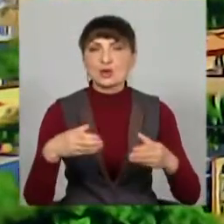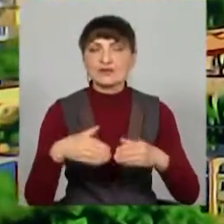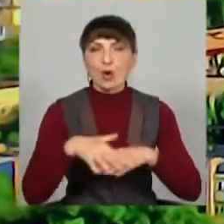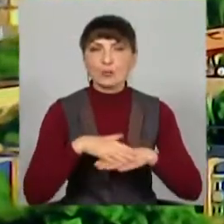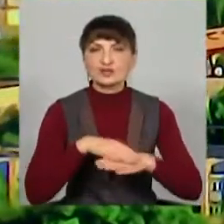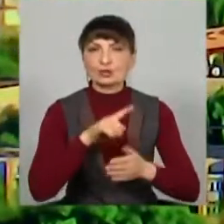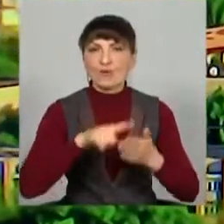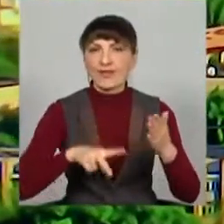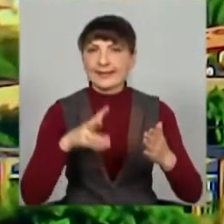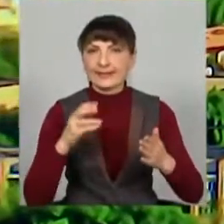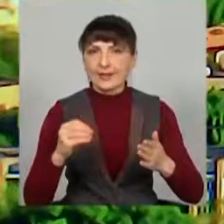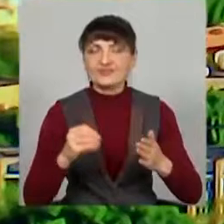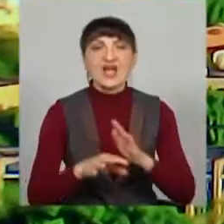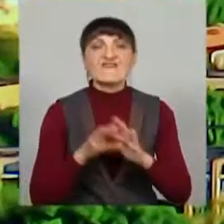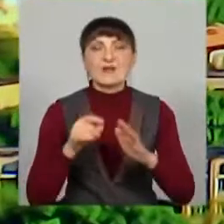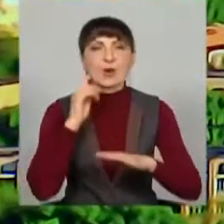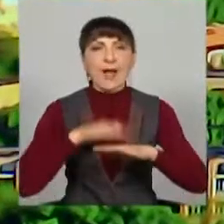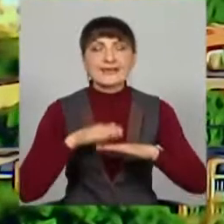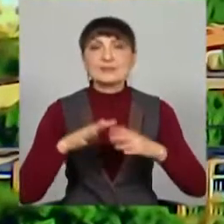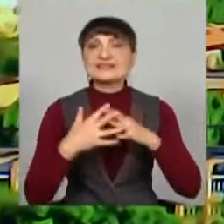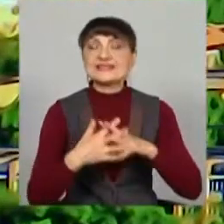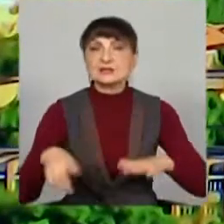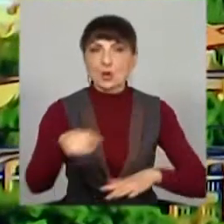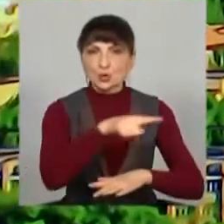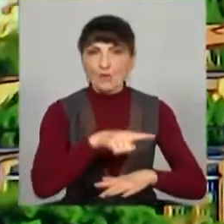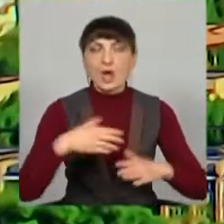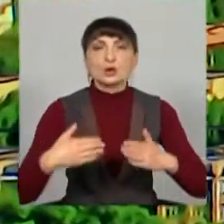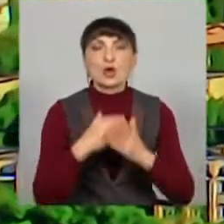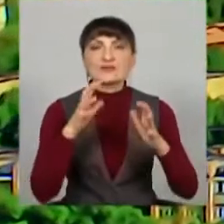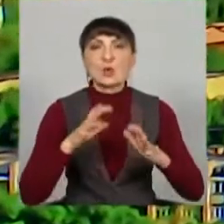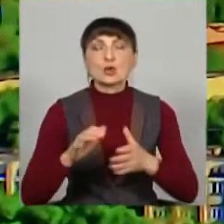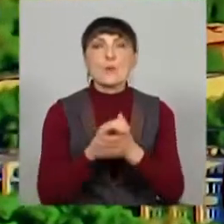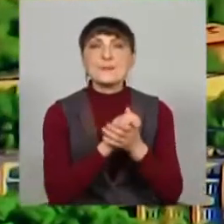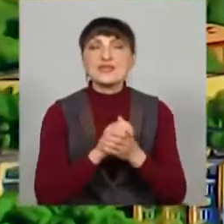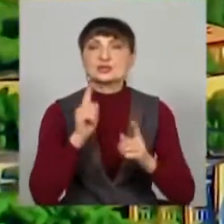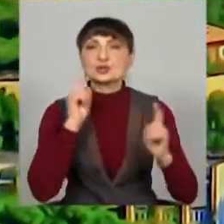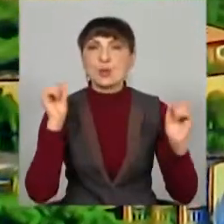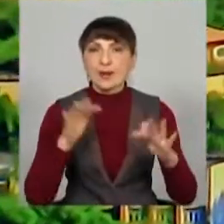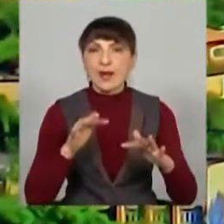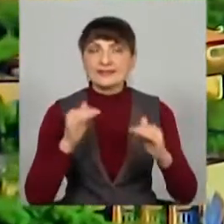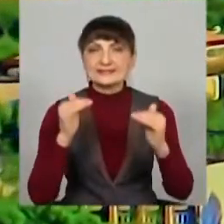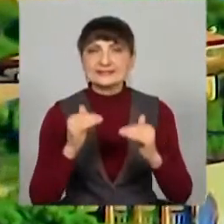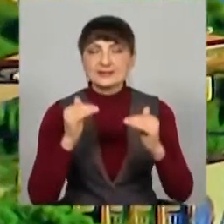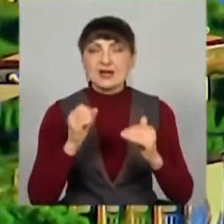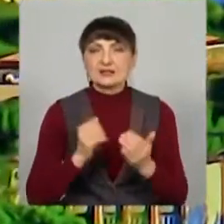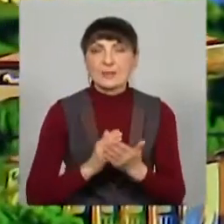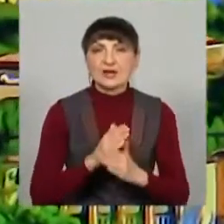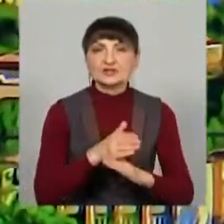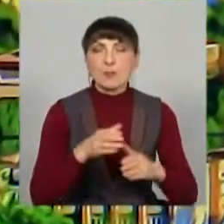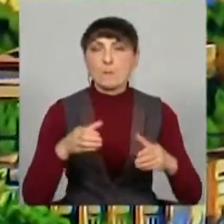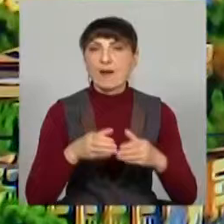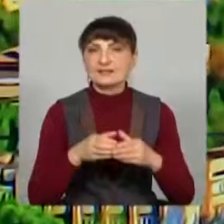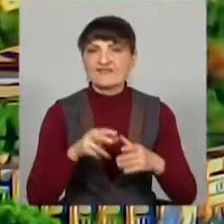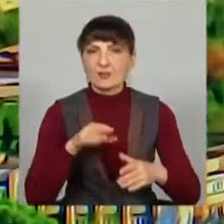общественного доверия, выборность акимов сельских округов, новый закон о мирных собраниях и снижение порога для прохождения партии в